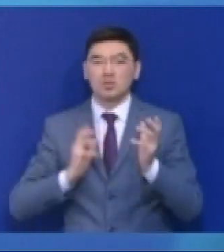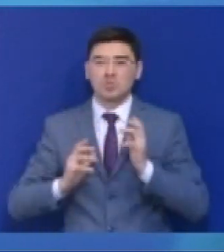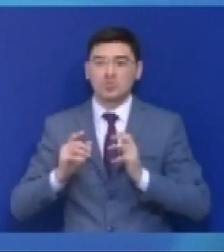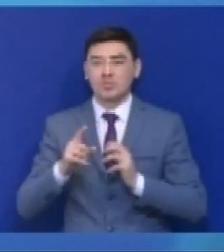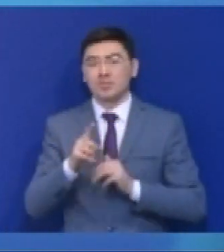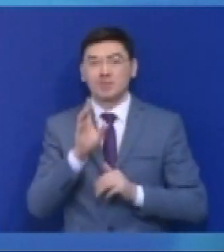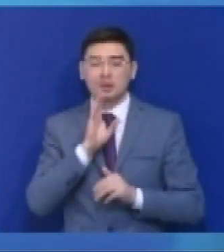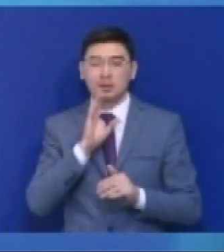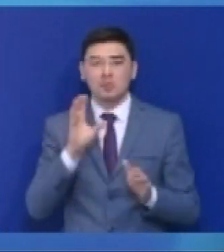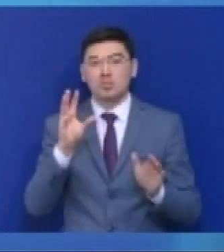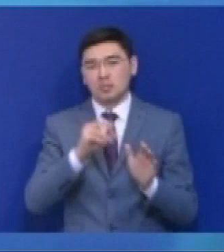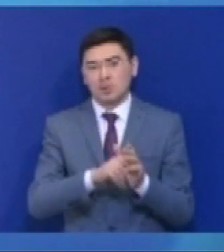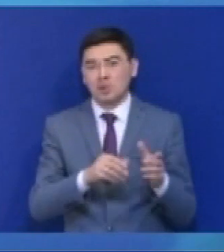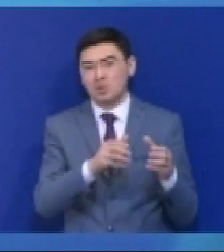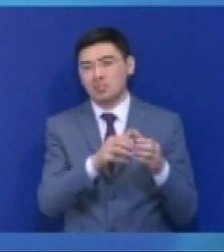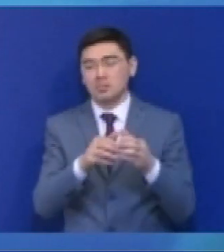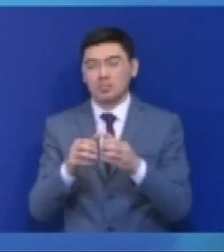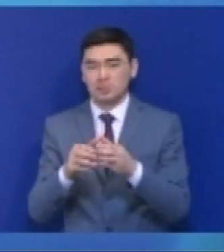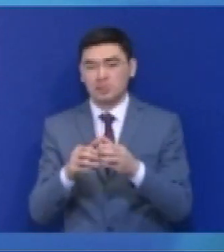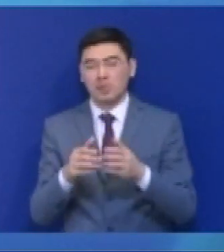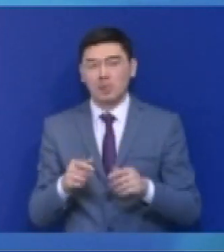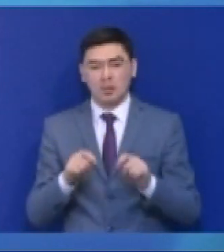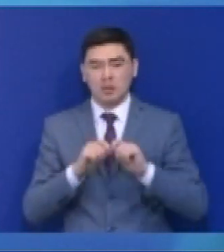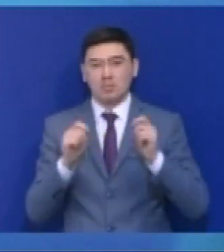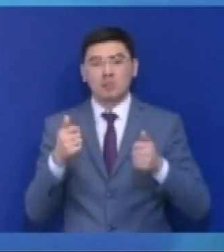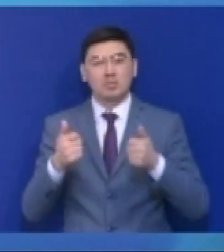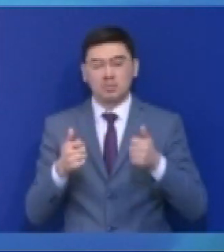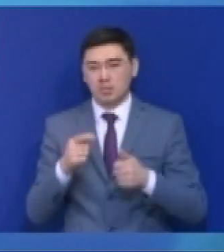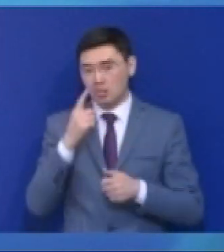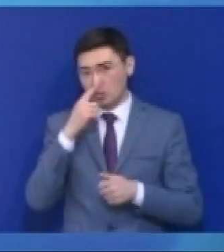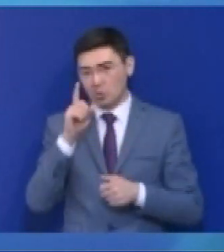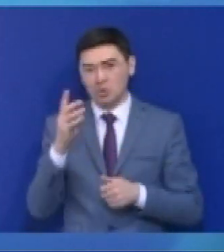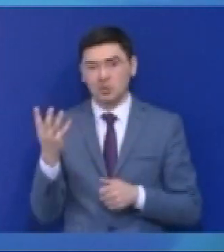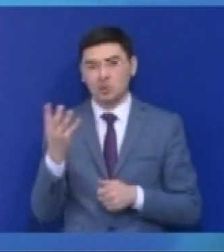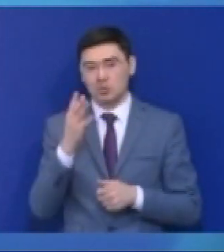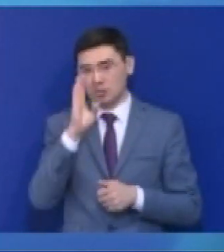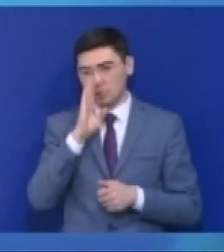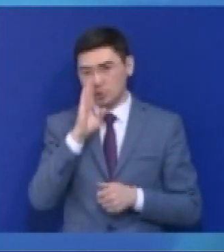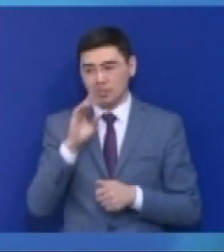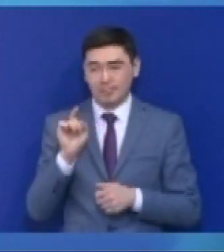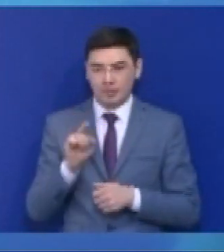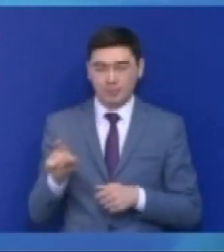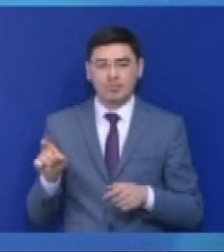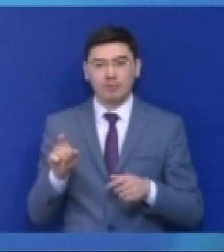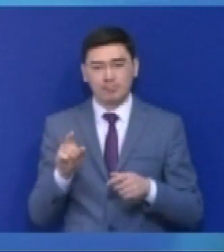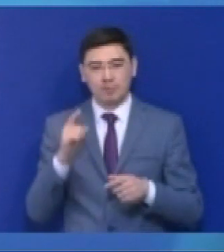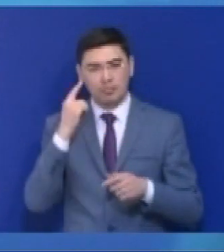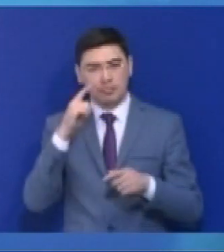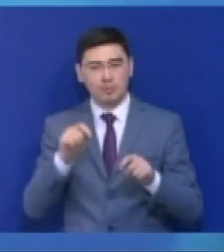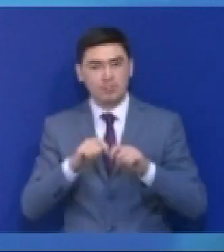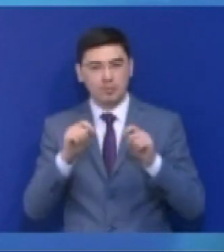студентки. Стоит отметить, что организатором турнира выступает школа-интернат номер 4 для слабослышащих детей в честь Года молодежи